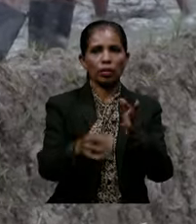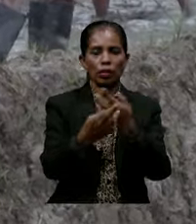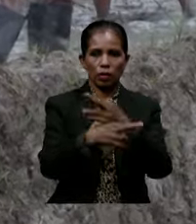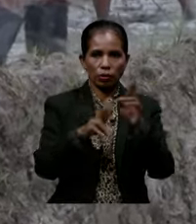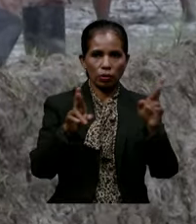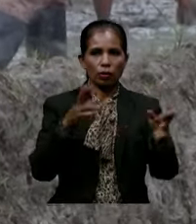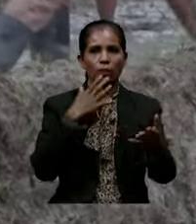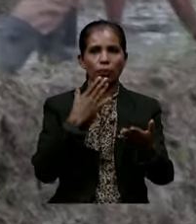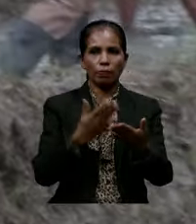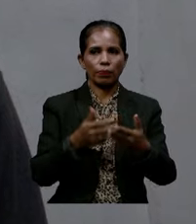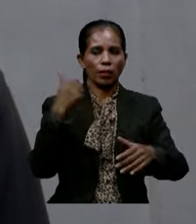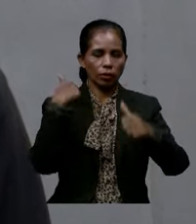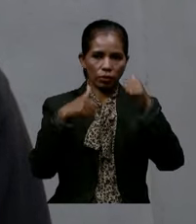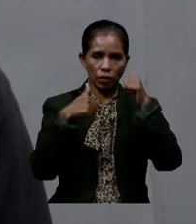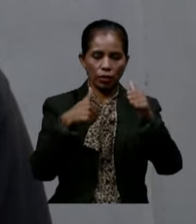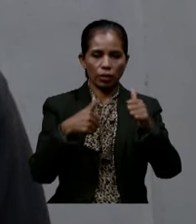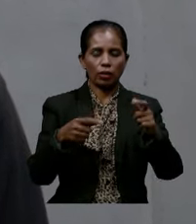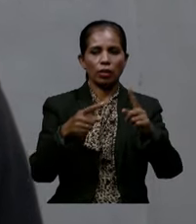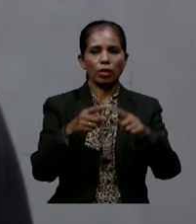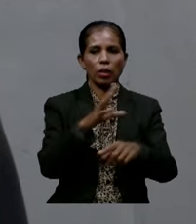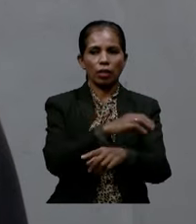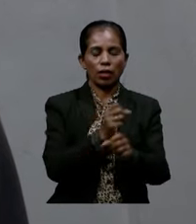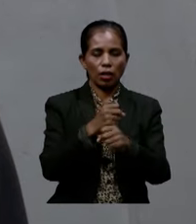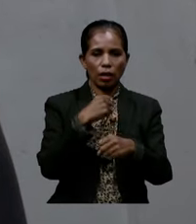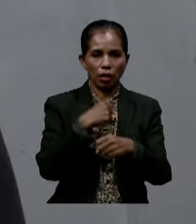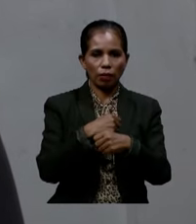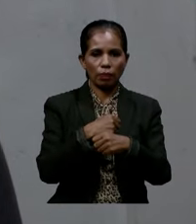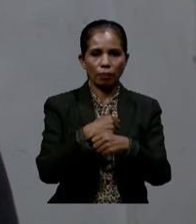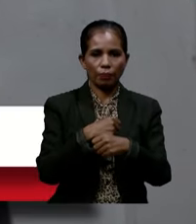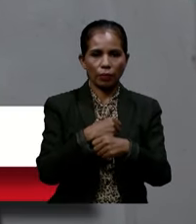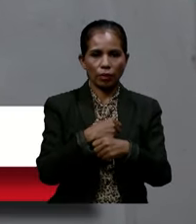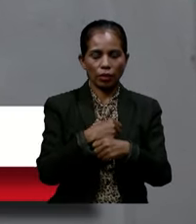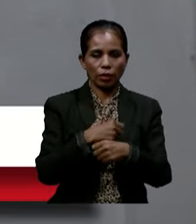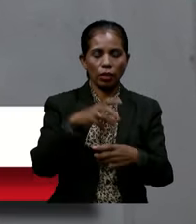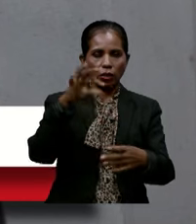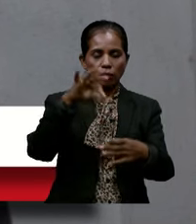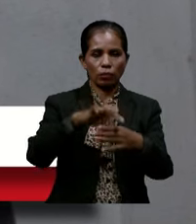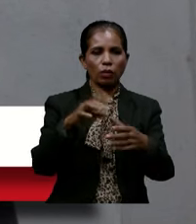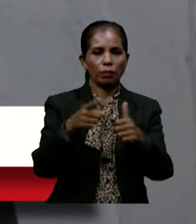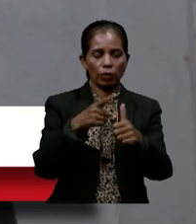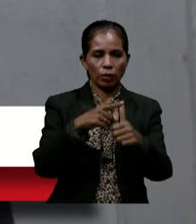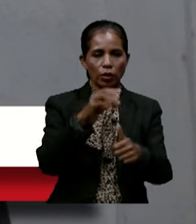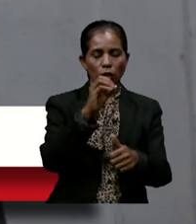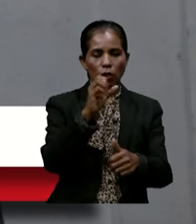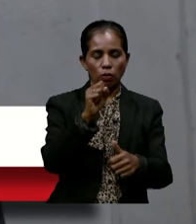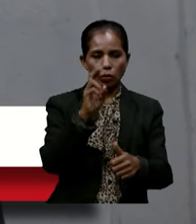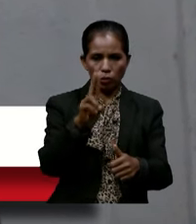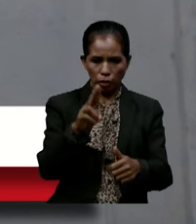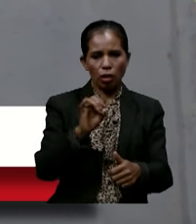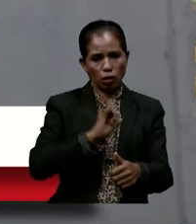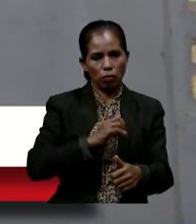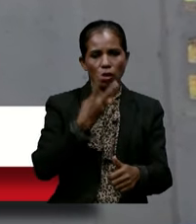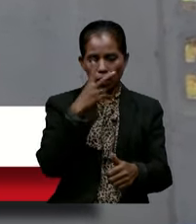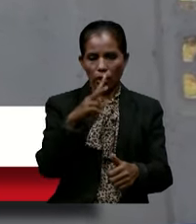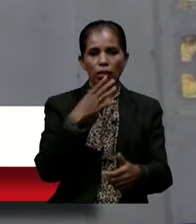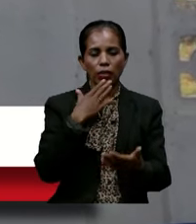diak. Aktif berada di bawah makuhi demplot mai halu lansamen itu permir ya usulnya bahwa kawarai dene dia telah